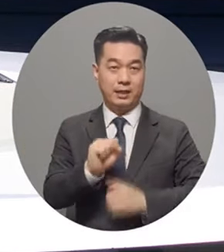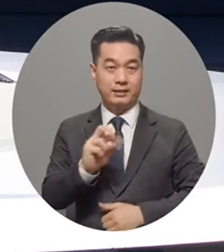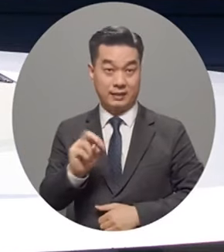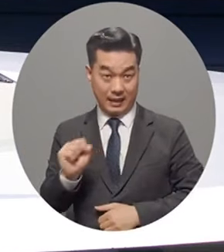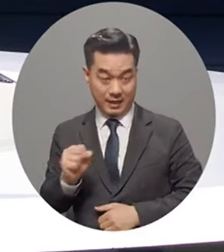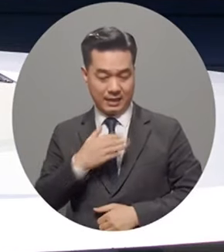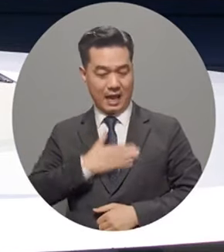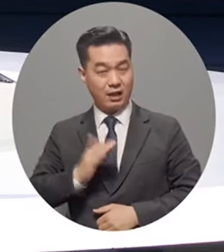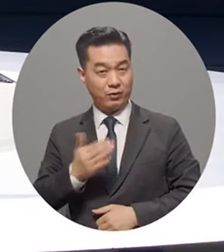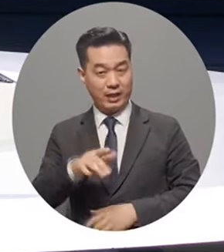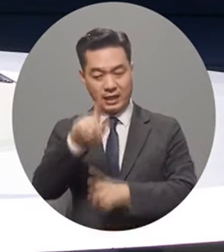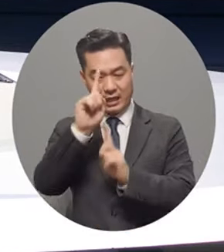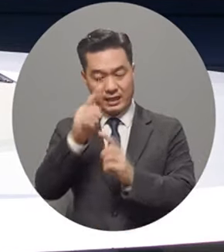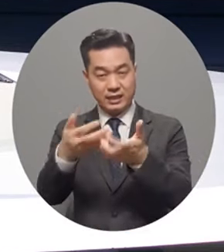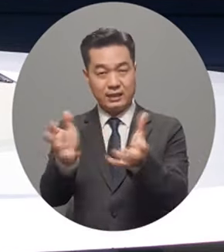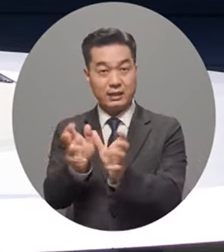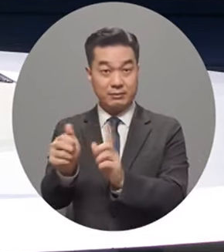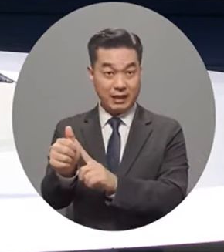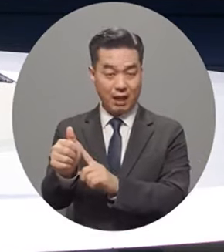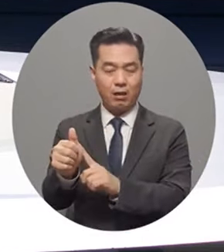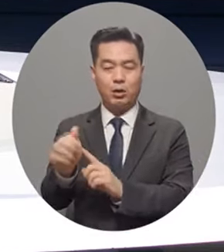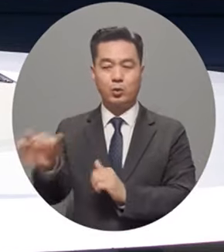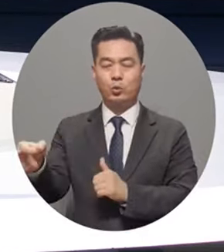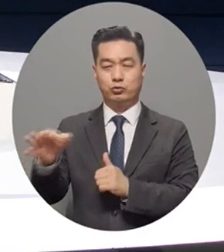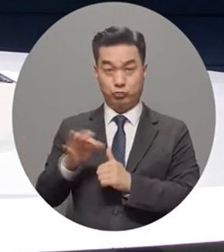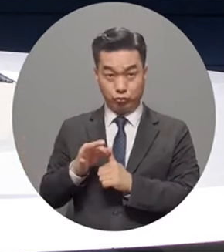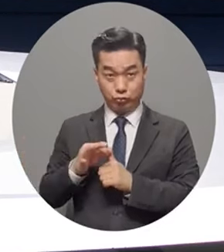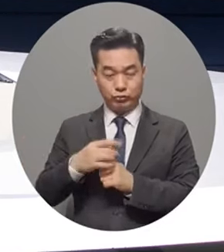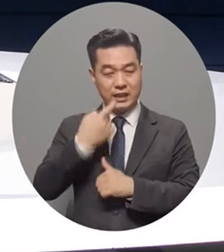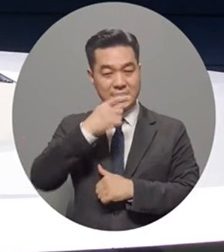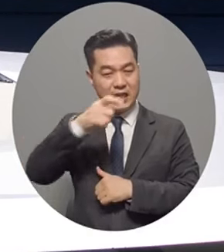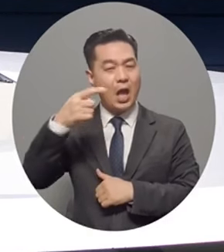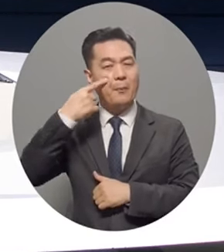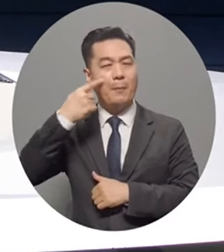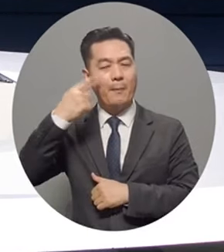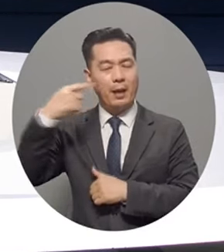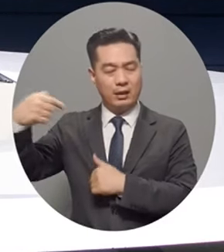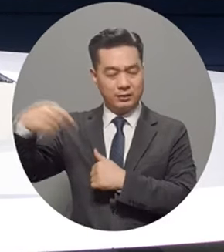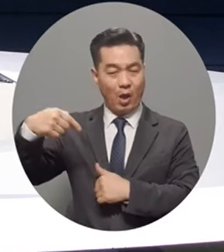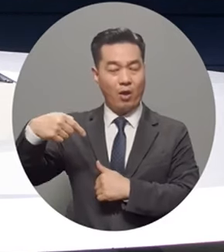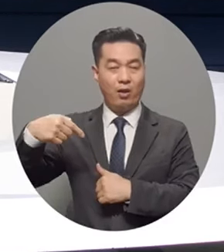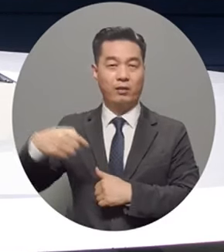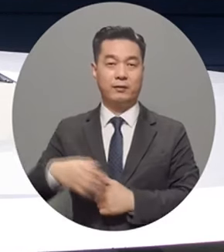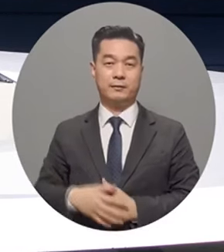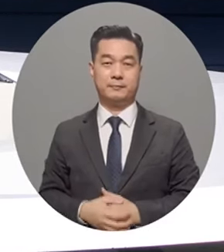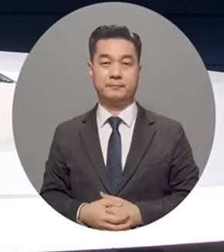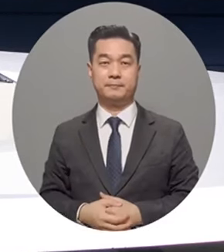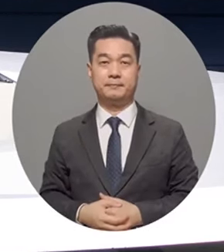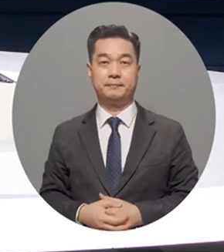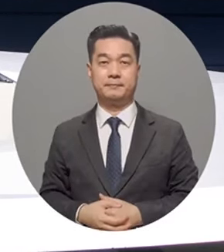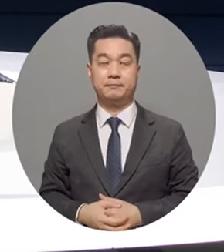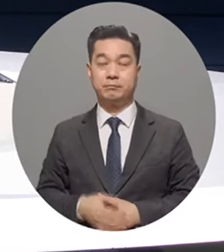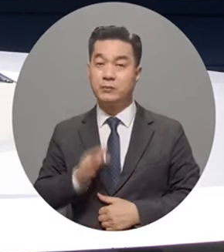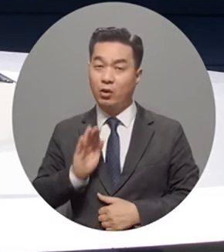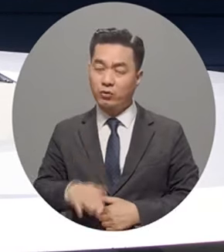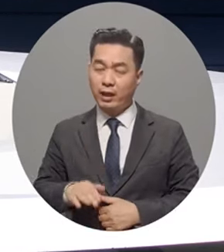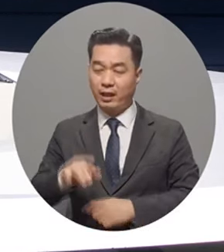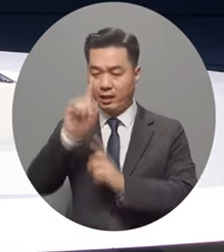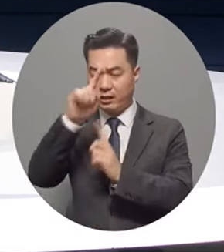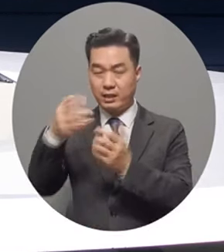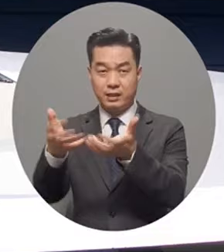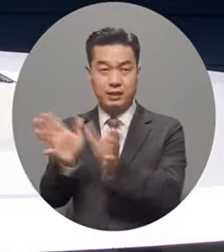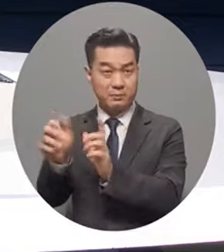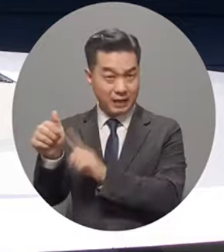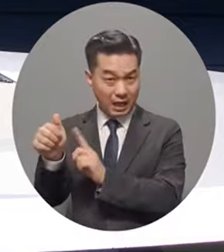이 팀장이라는 인물이 돈을 주고 낙서를 하라고 시켰다고 진술한 바 있습니다. 그런데 이 팀장이라는